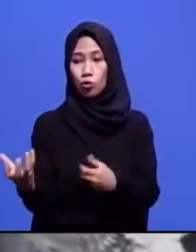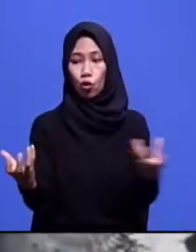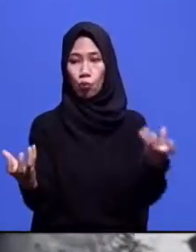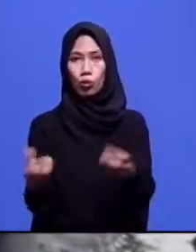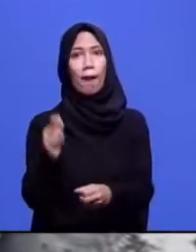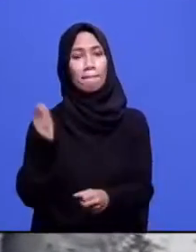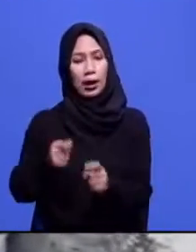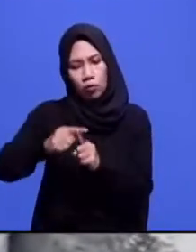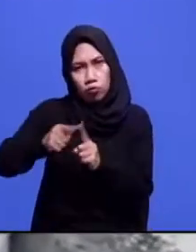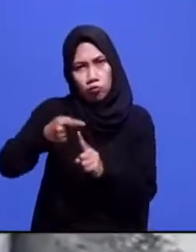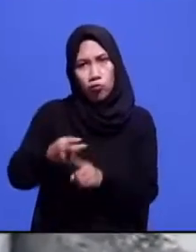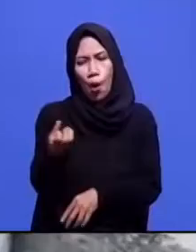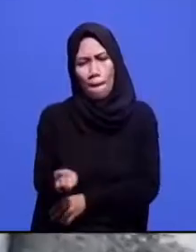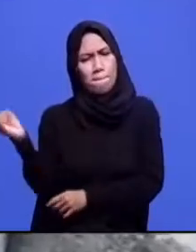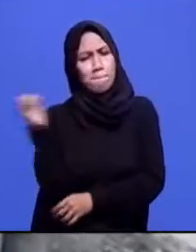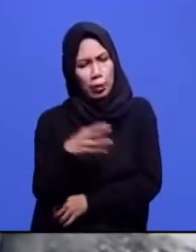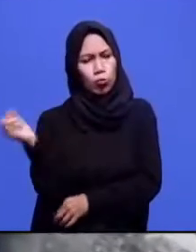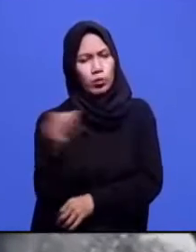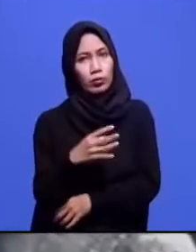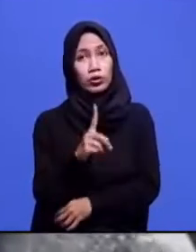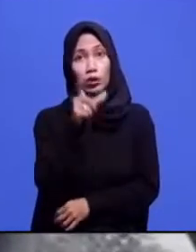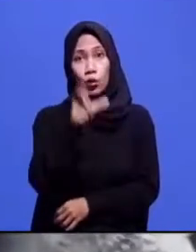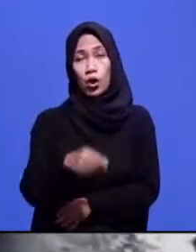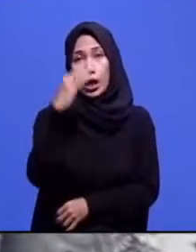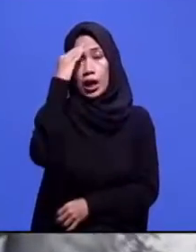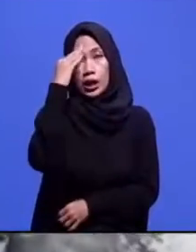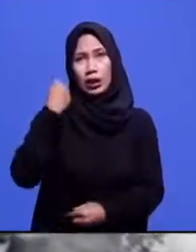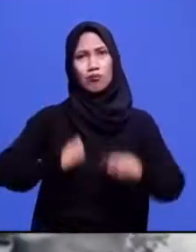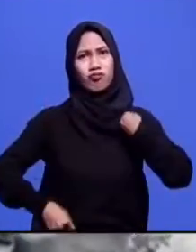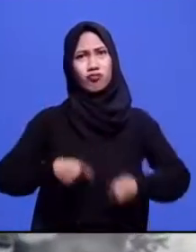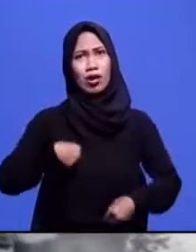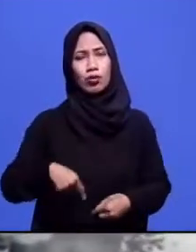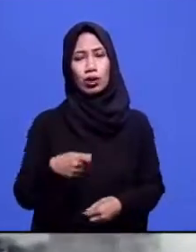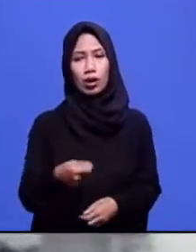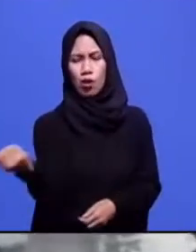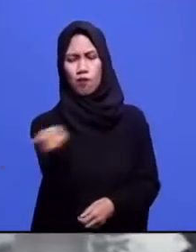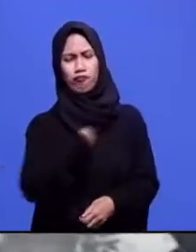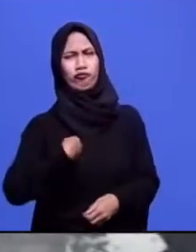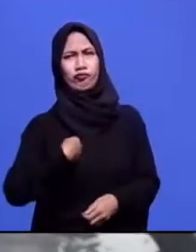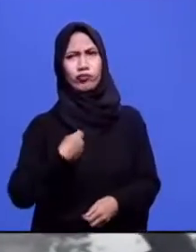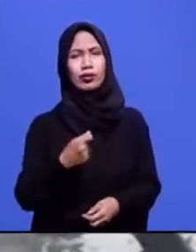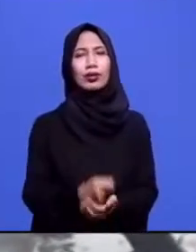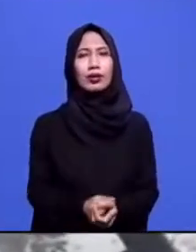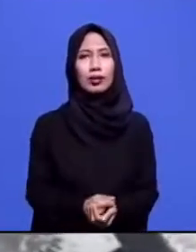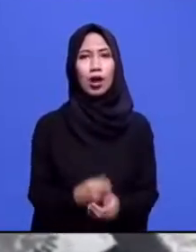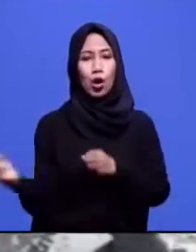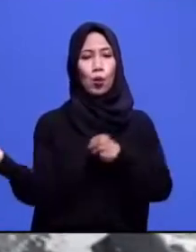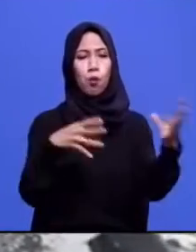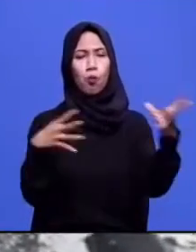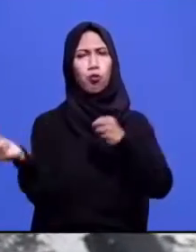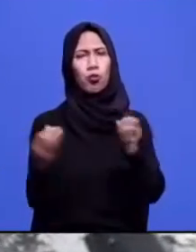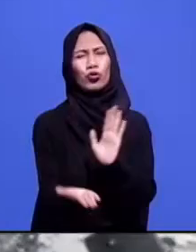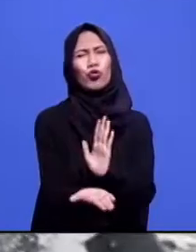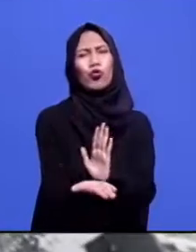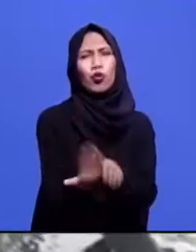senjata tajam dan batu. Satu pria menderita luka sabetan senjata tajam dalam tawuran ini. Aksi tawuran yang kerap terulang